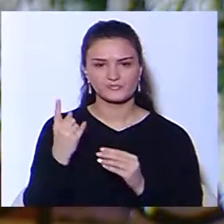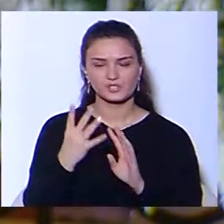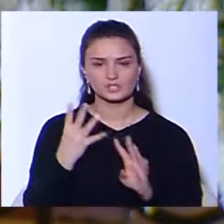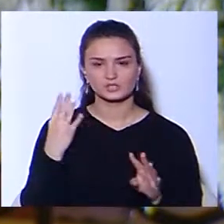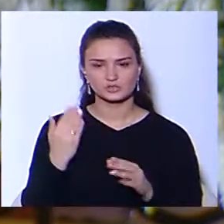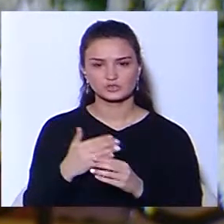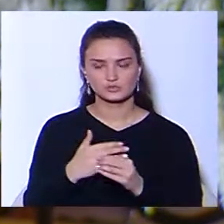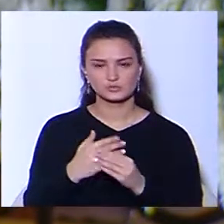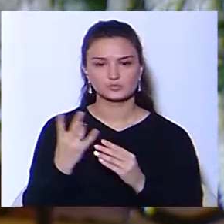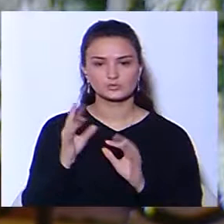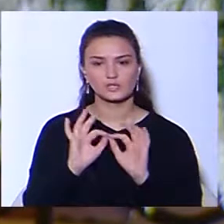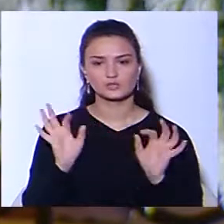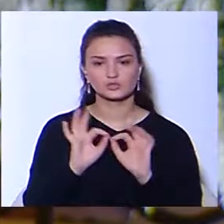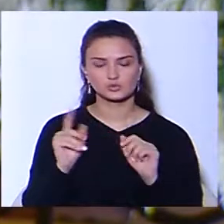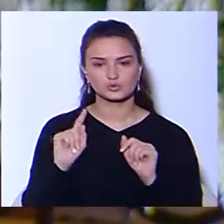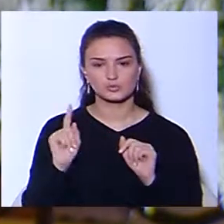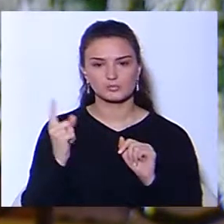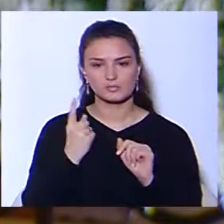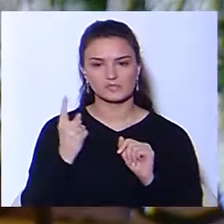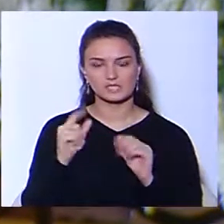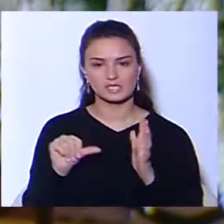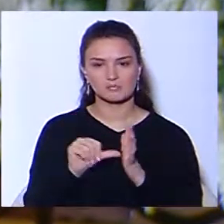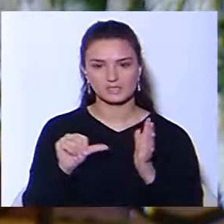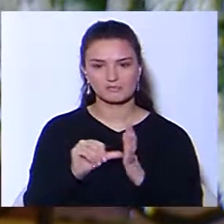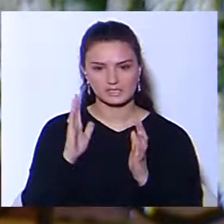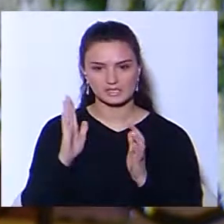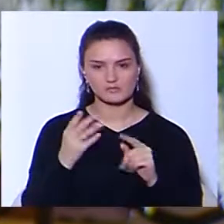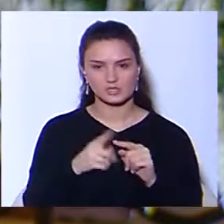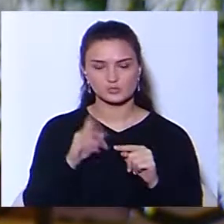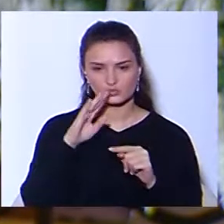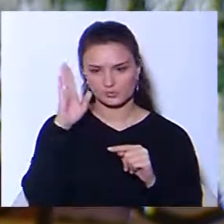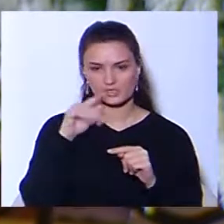რიგში უნდა აღნიშნოთ, რომ პირველი დახმარება იქნება